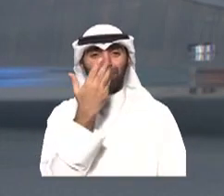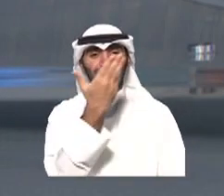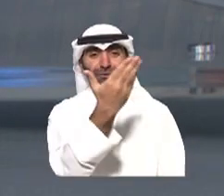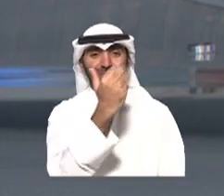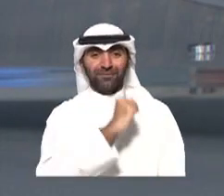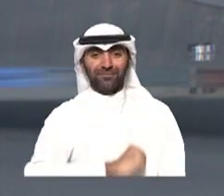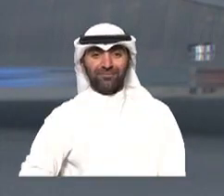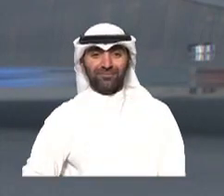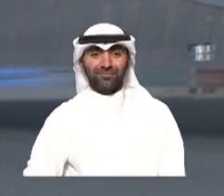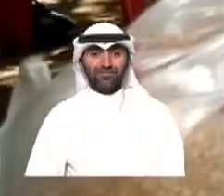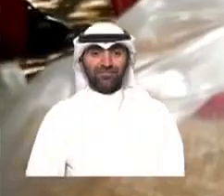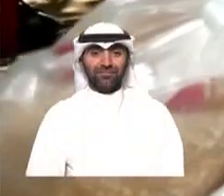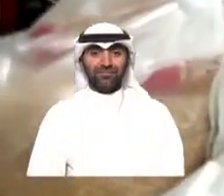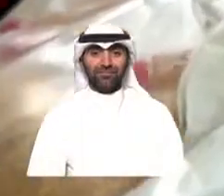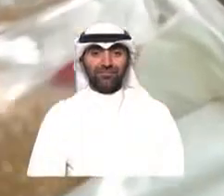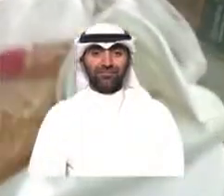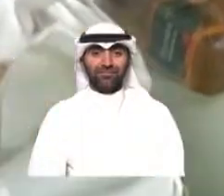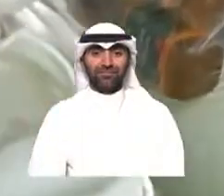لهم.